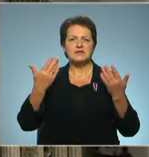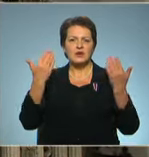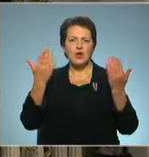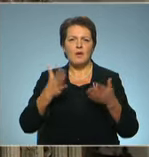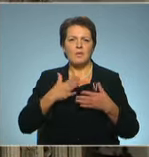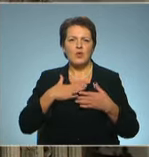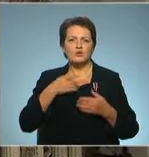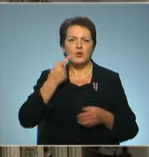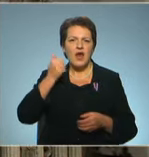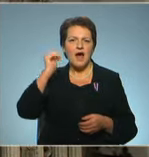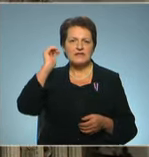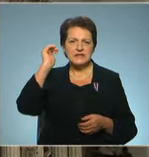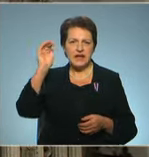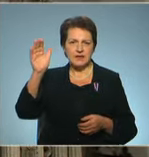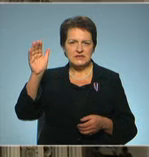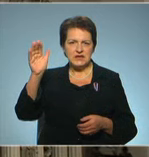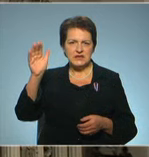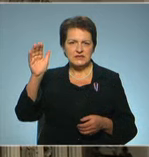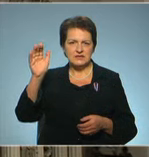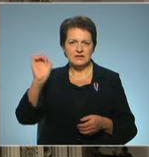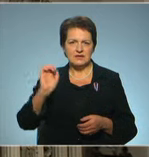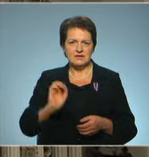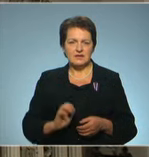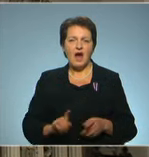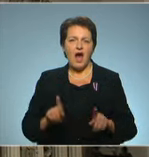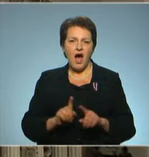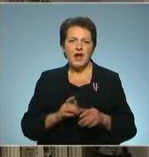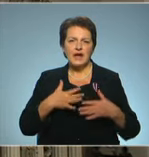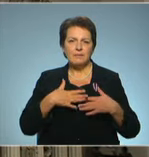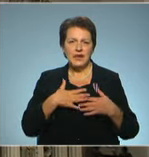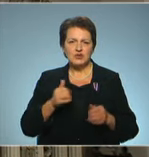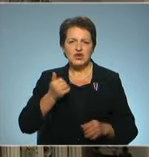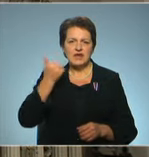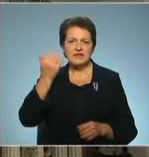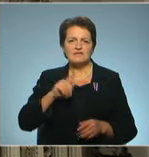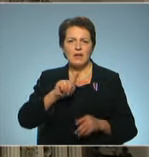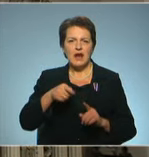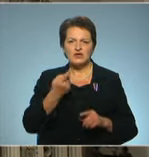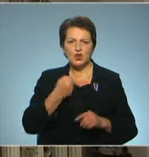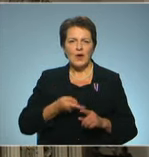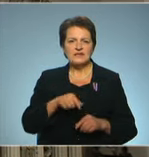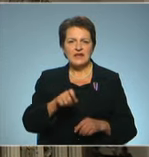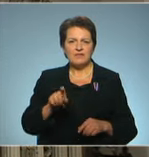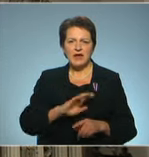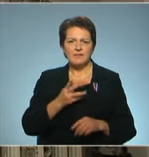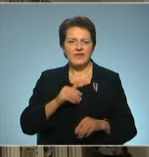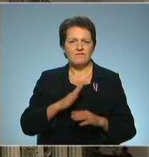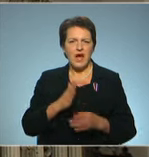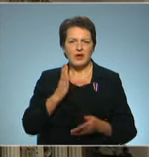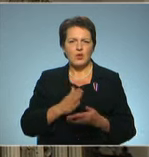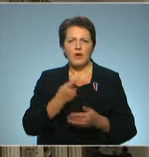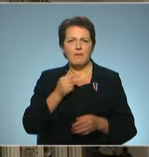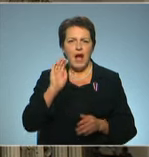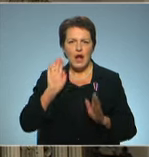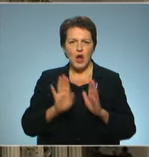mūsu Tēvs debesīs. Arī mīlošais Dievs prasa no cilvēkiem nevainojam paklausīgu